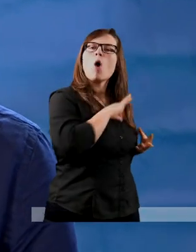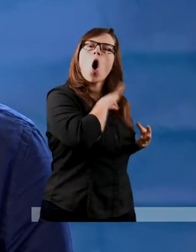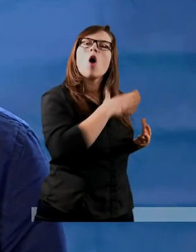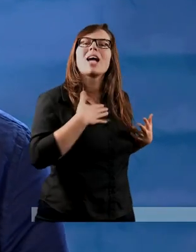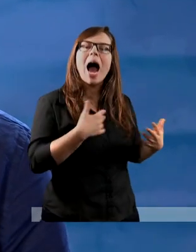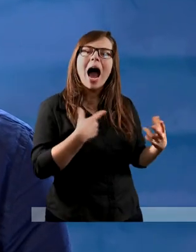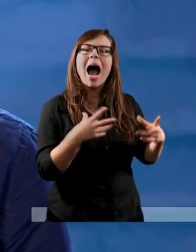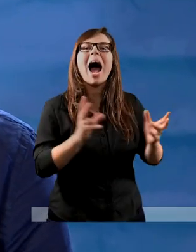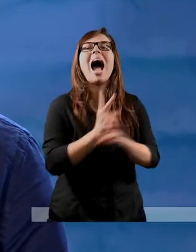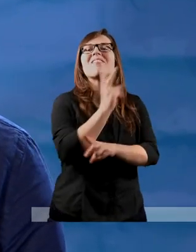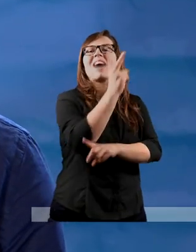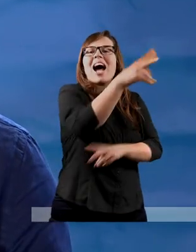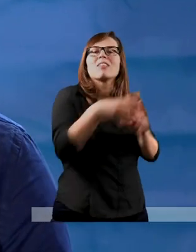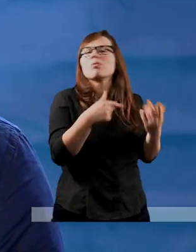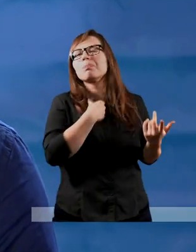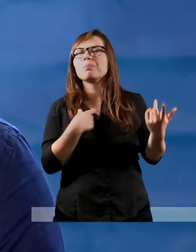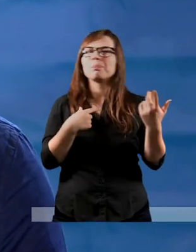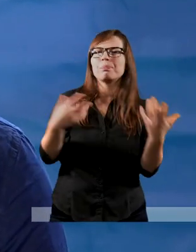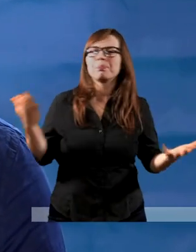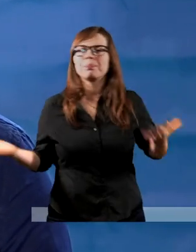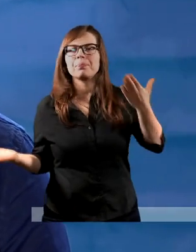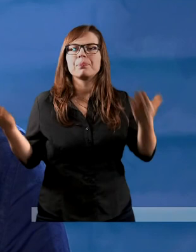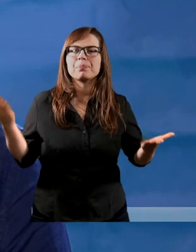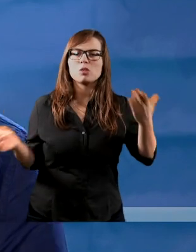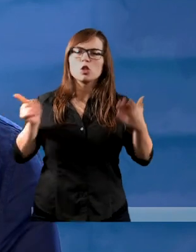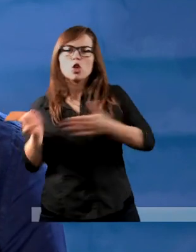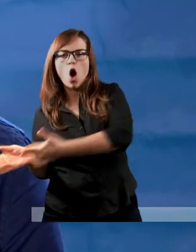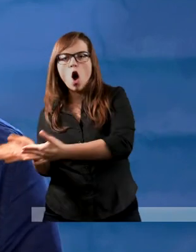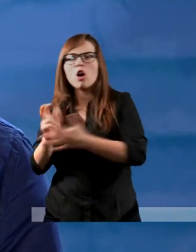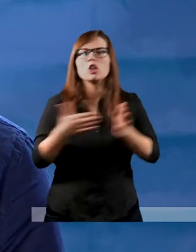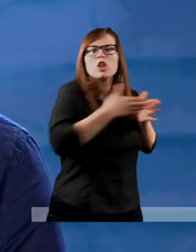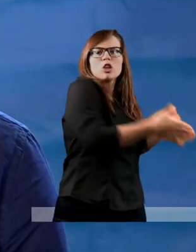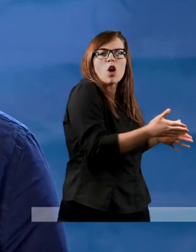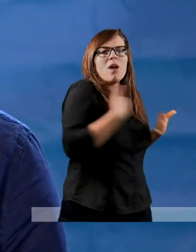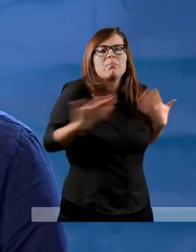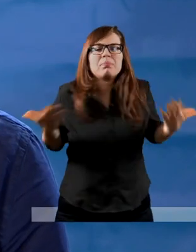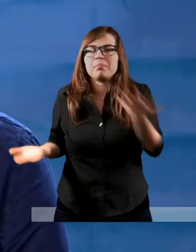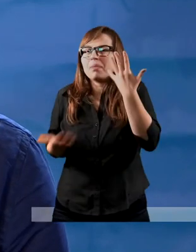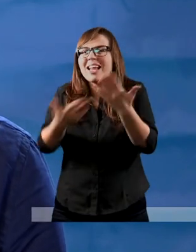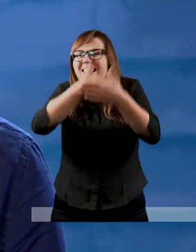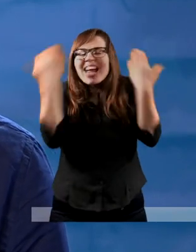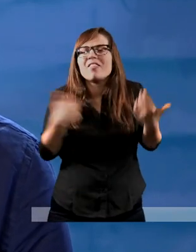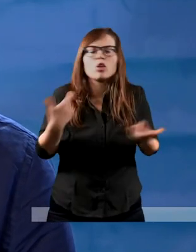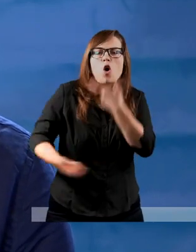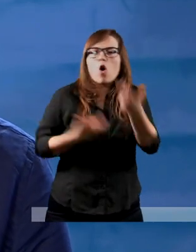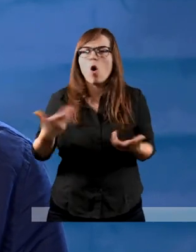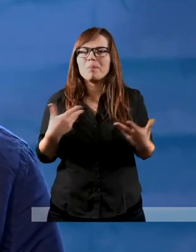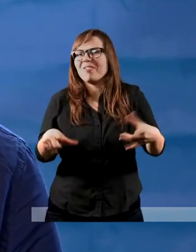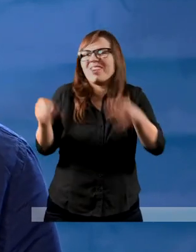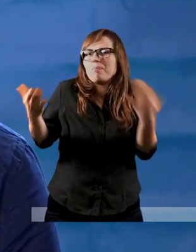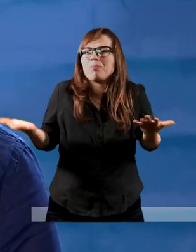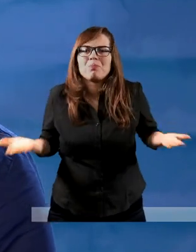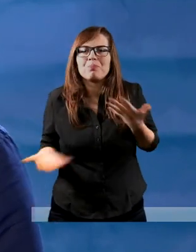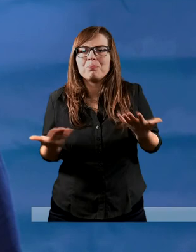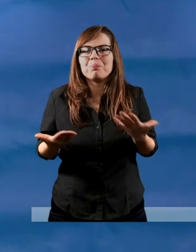zawodową. I długo się biłem z tym, walczyłem w sobie i nie wiedziałem tak naprawdę, co zrobić.